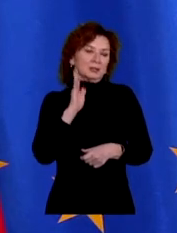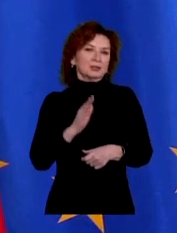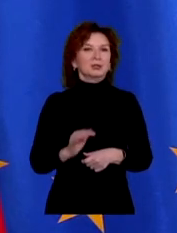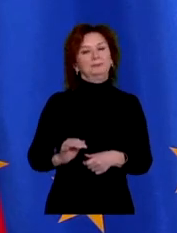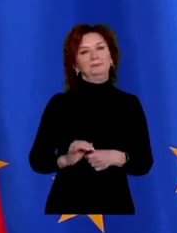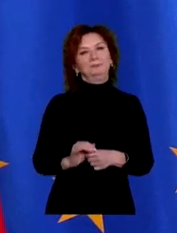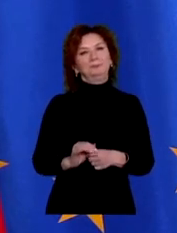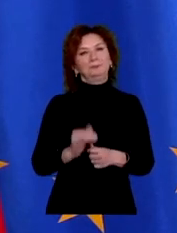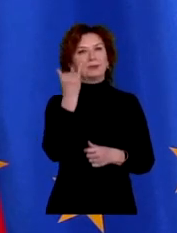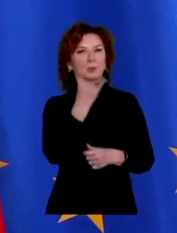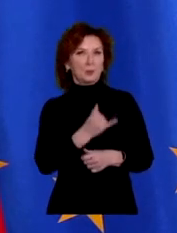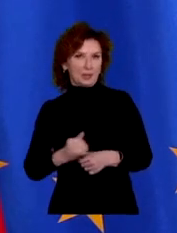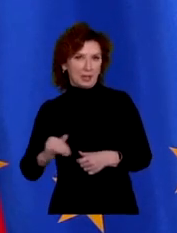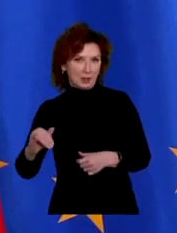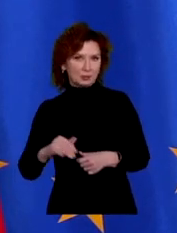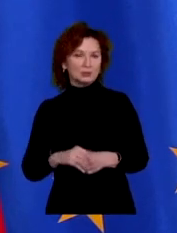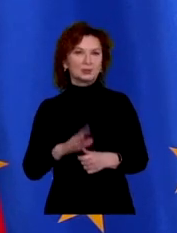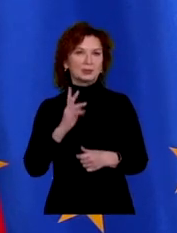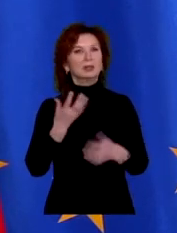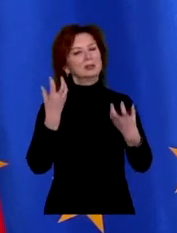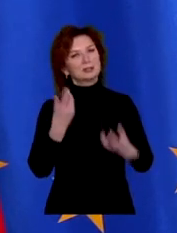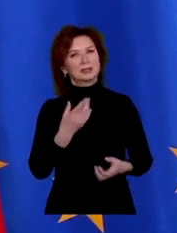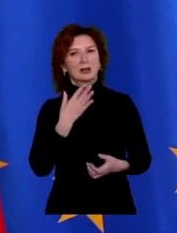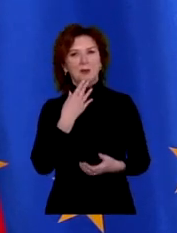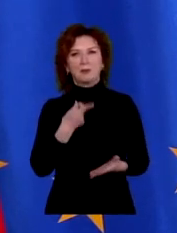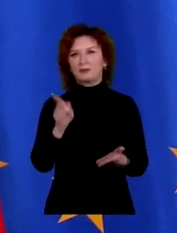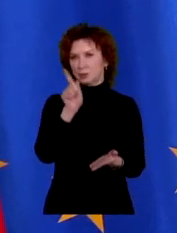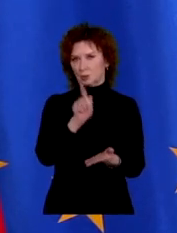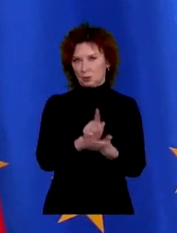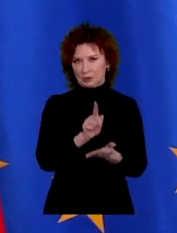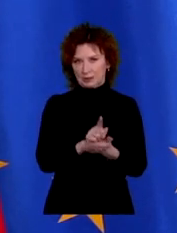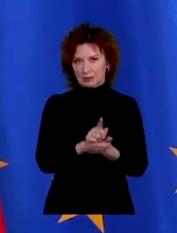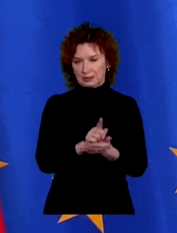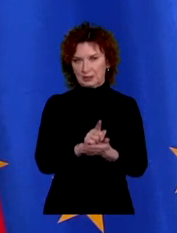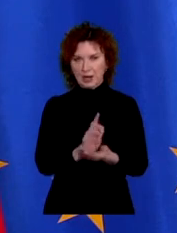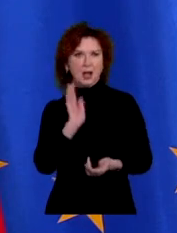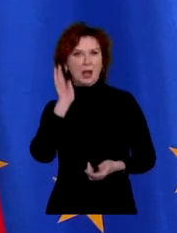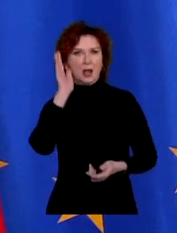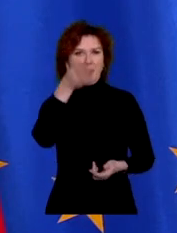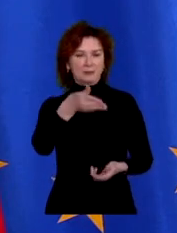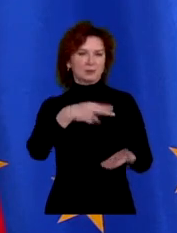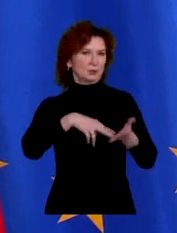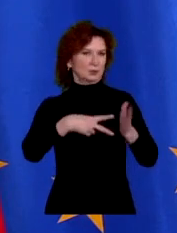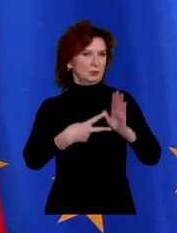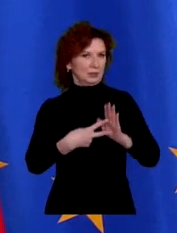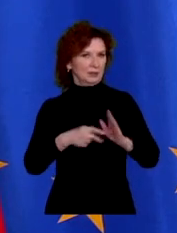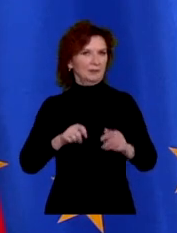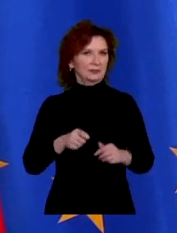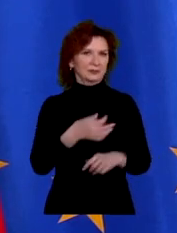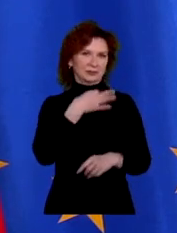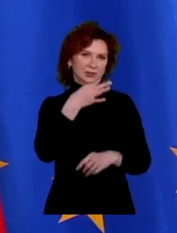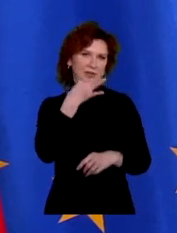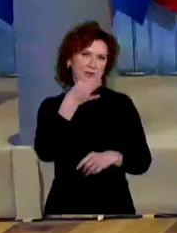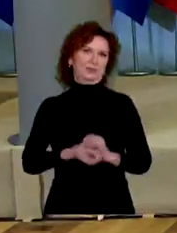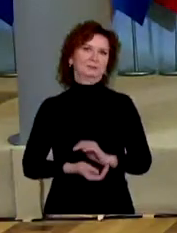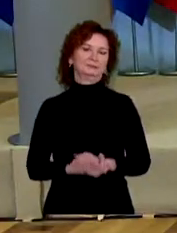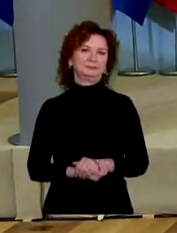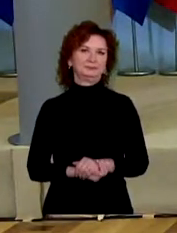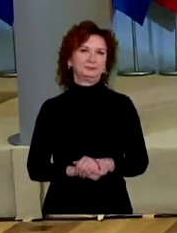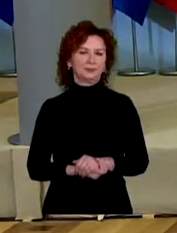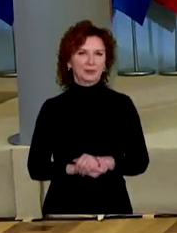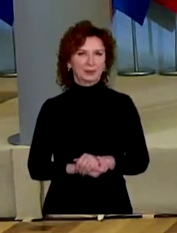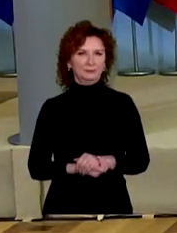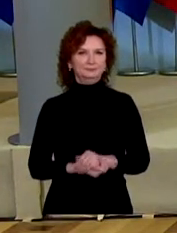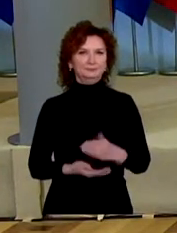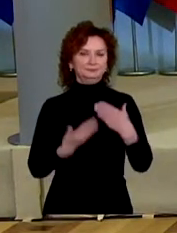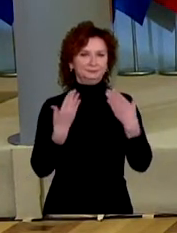o sukcesach i wyciągać wnioski na przyszłość w tych obszarach, gdzie niektóre rzeczy można zrobić jeszcze lepiej. Dziękuję bardzo, panie